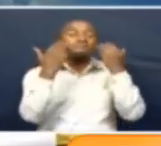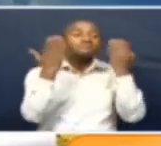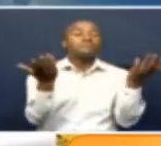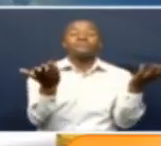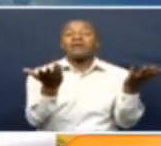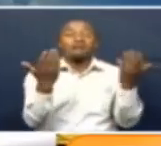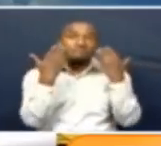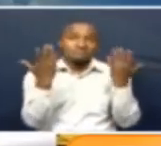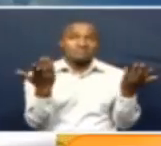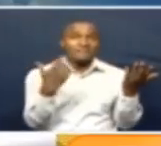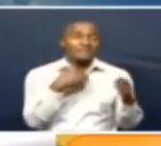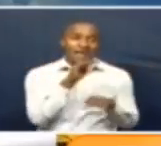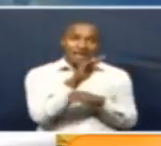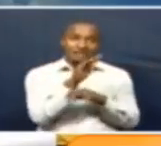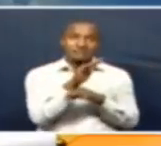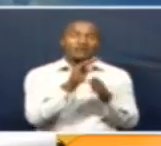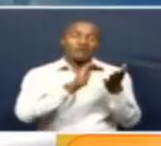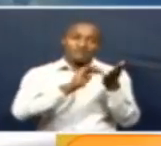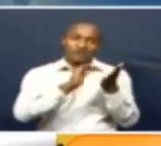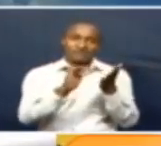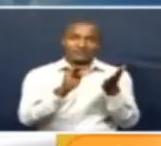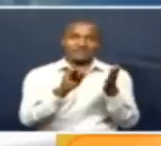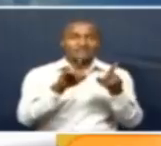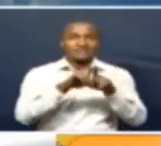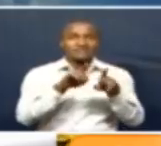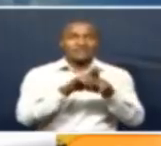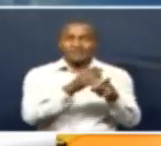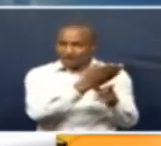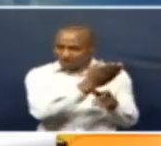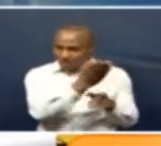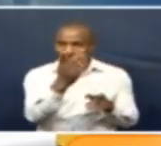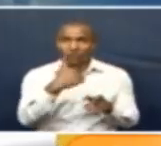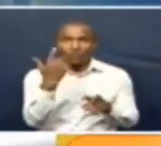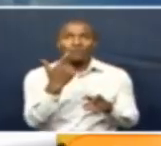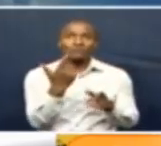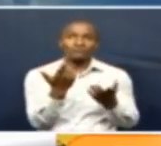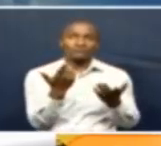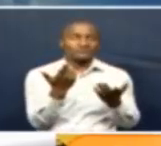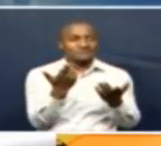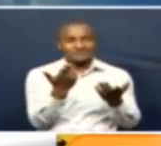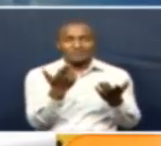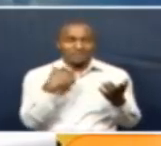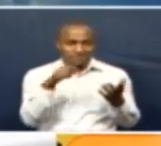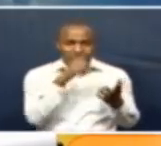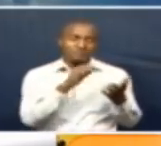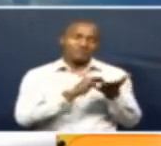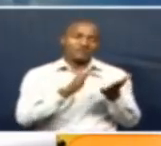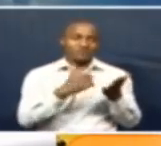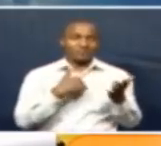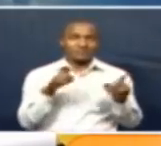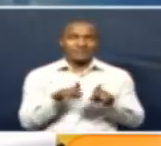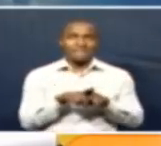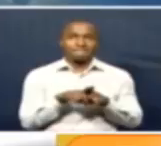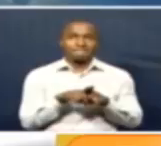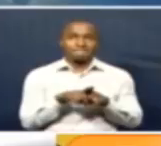Ile kitu niliomba Mungu ni forgiveness na kuhili roho za wale watu, kwa sababu Mungu ni mwaminifu. Uh-huh. Na kati ya hiyo nikasikia